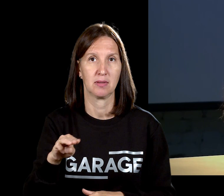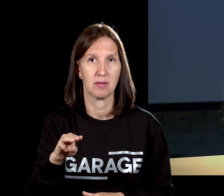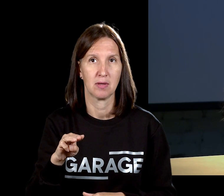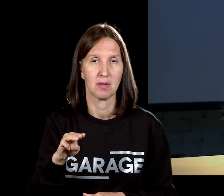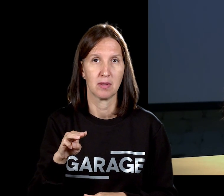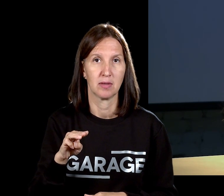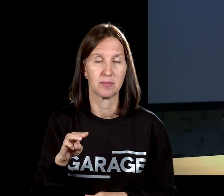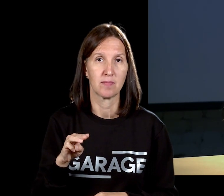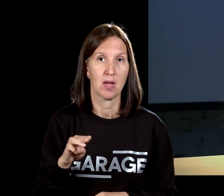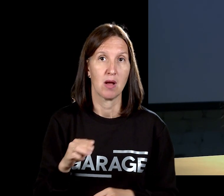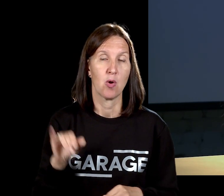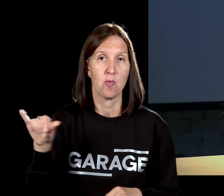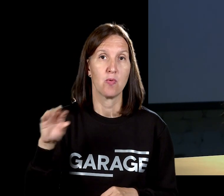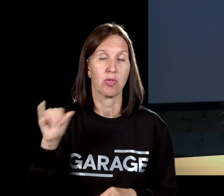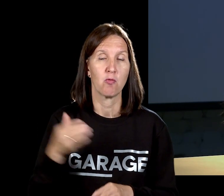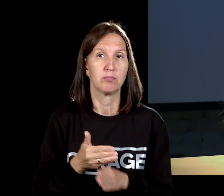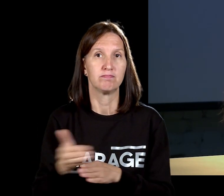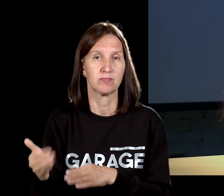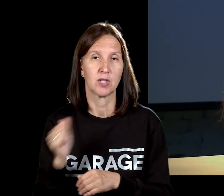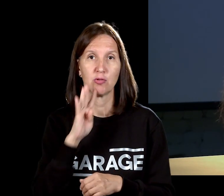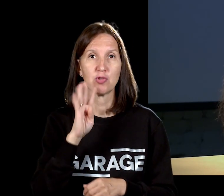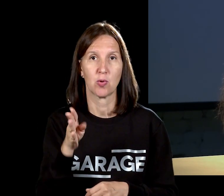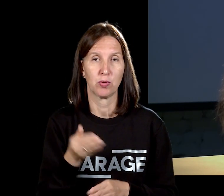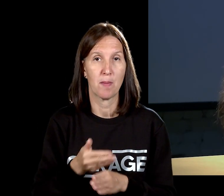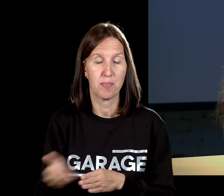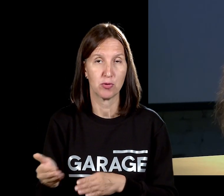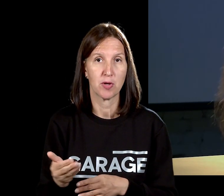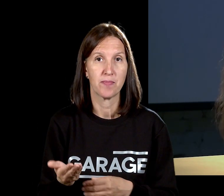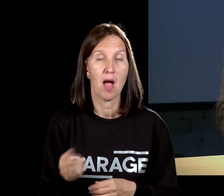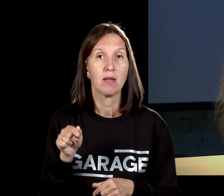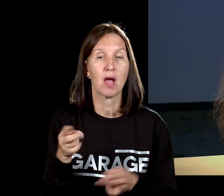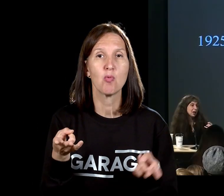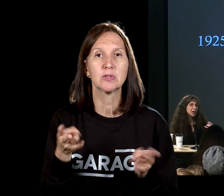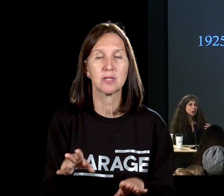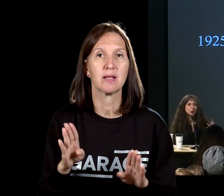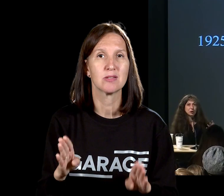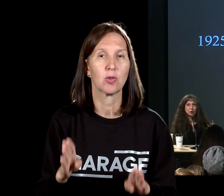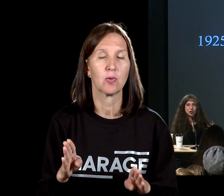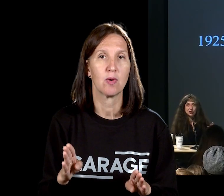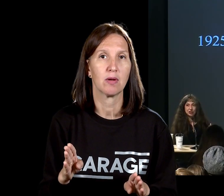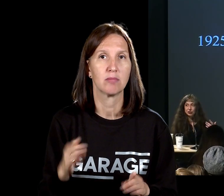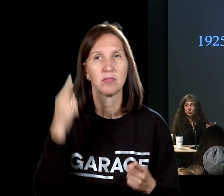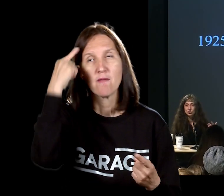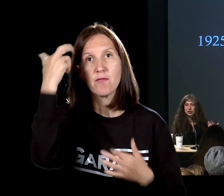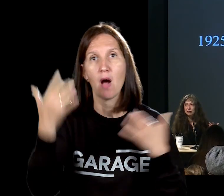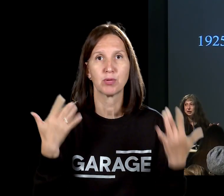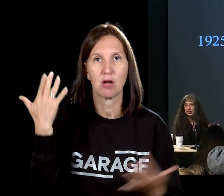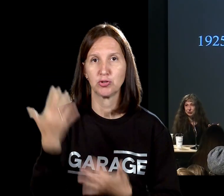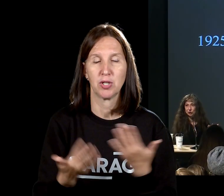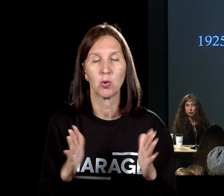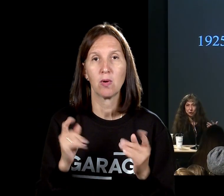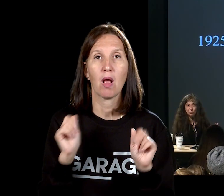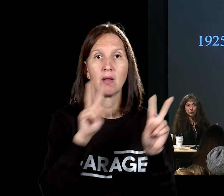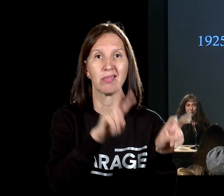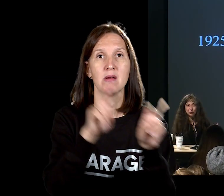появляется года на 4 позже. Где осталось только, вообще только воображение, осталось только